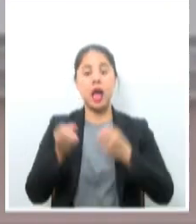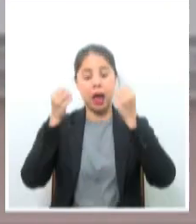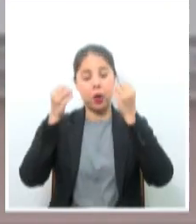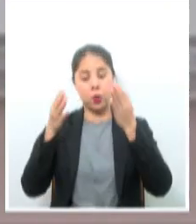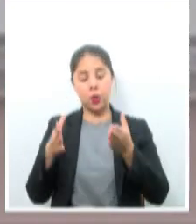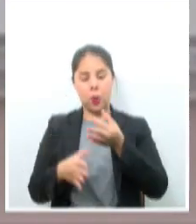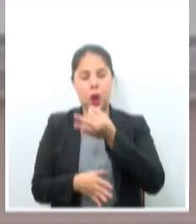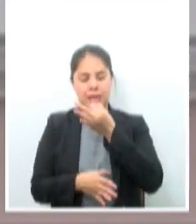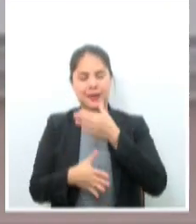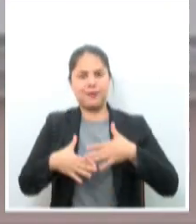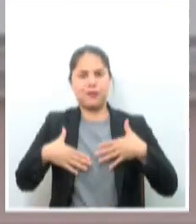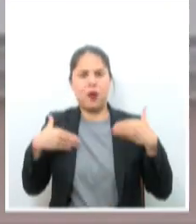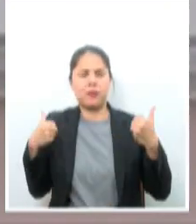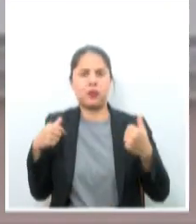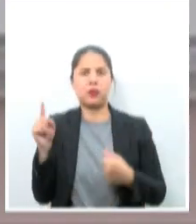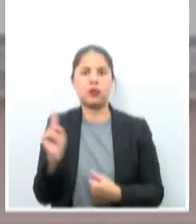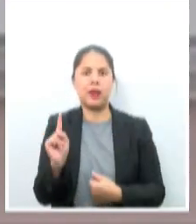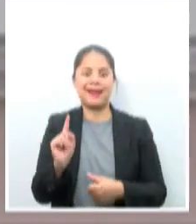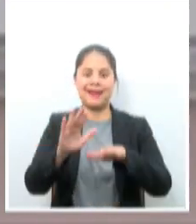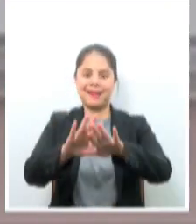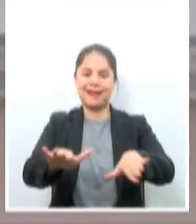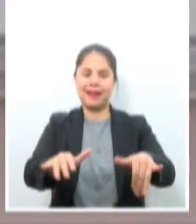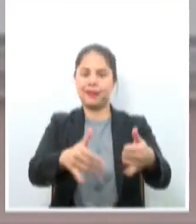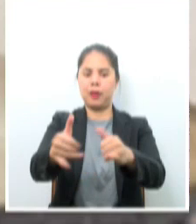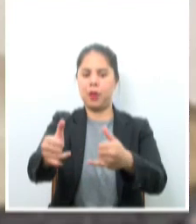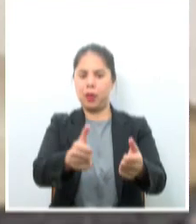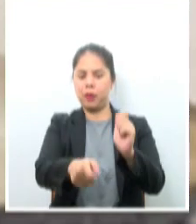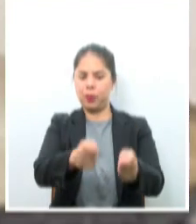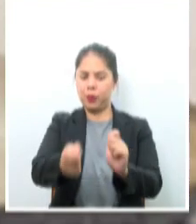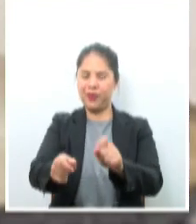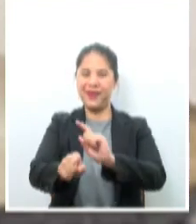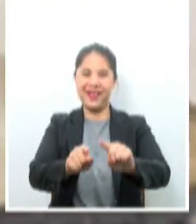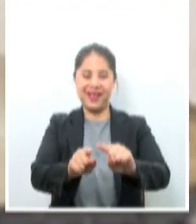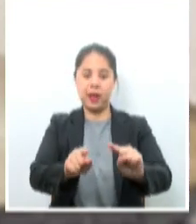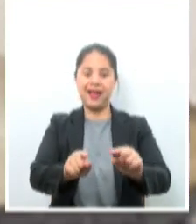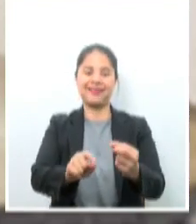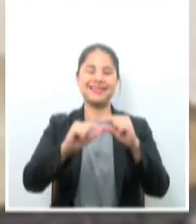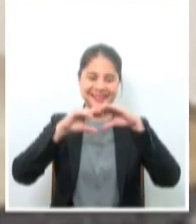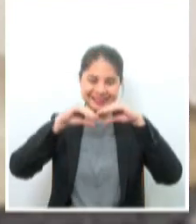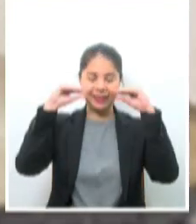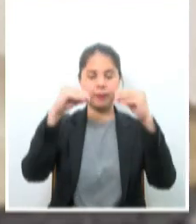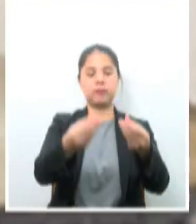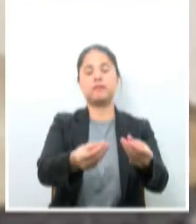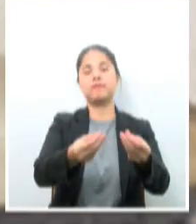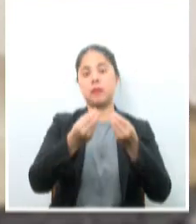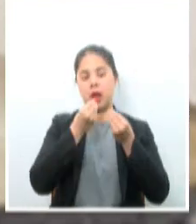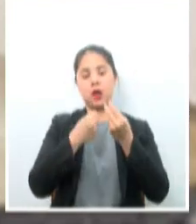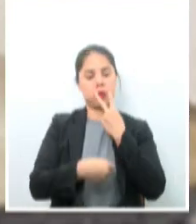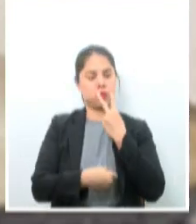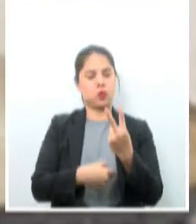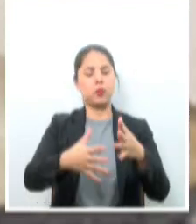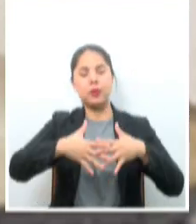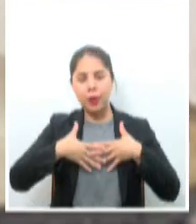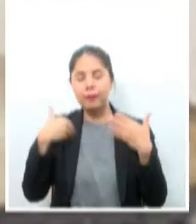ครับการที่เราเห็นเด็กๆนะครับเล่นดนตรีไทยและเขามีรอยยิ้มจากการเล่นนะครับมีความสุขจาก